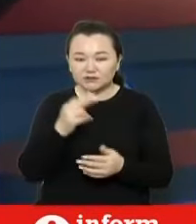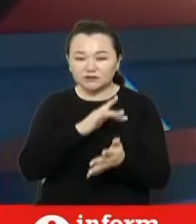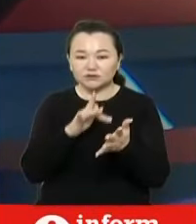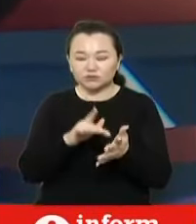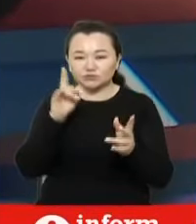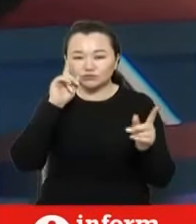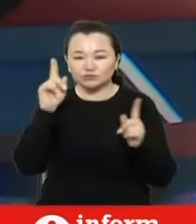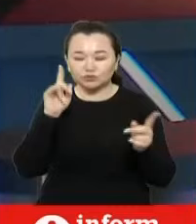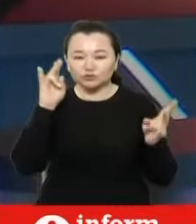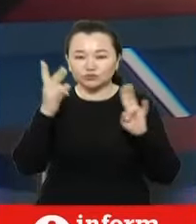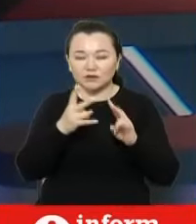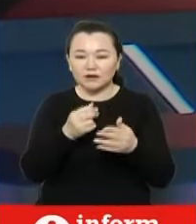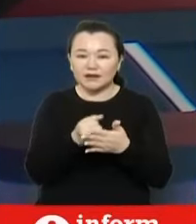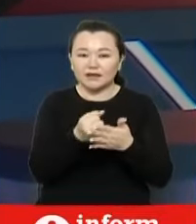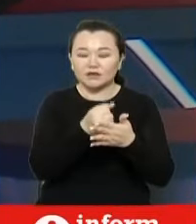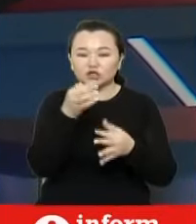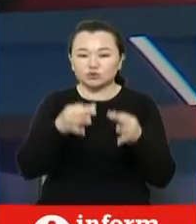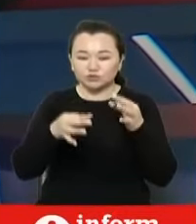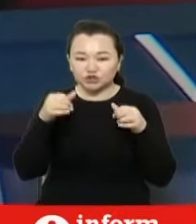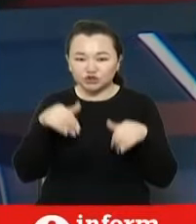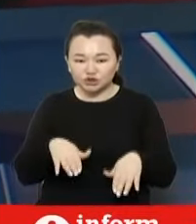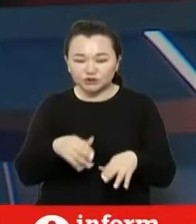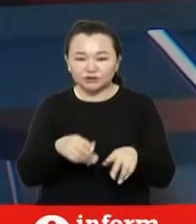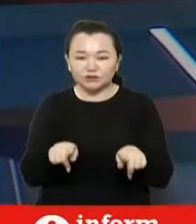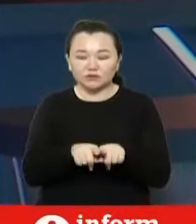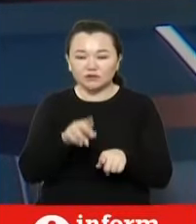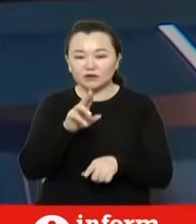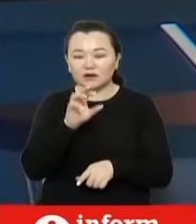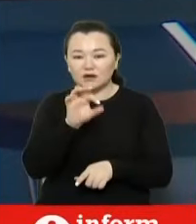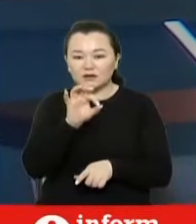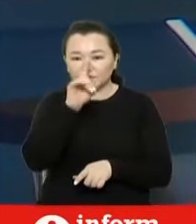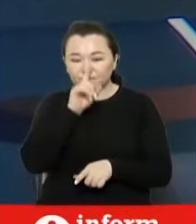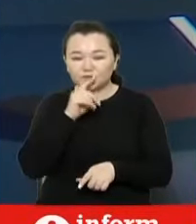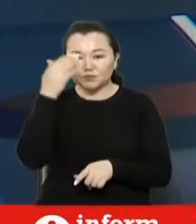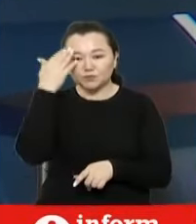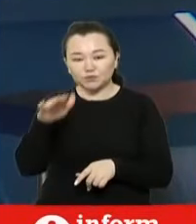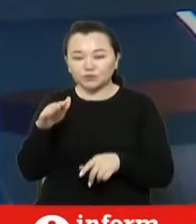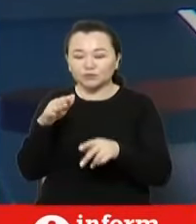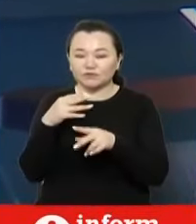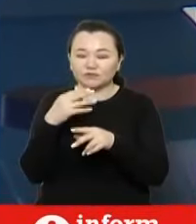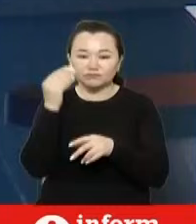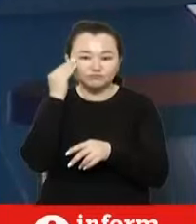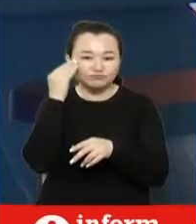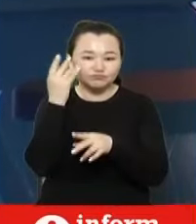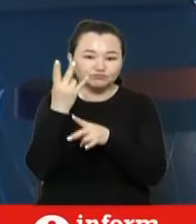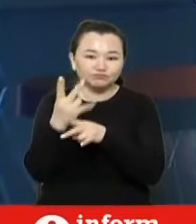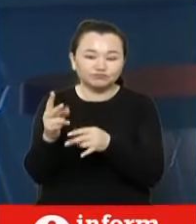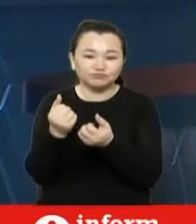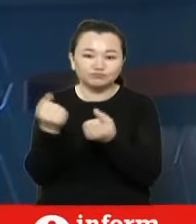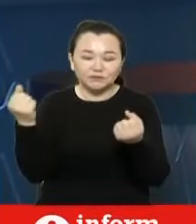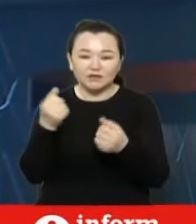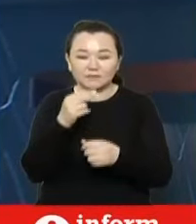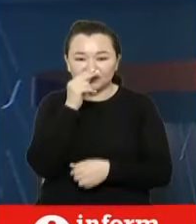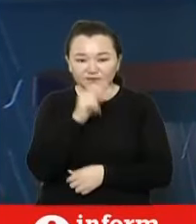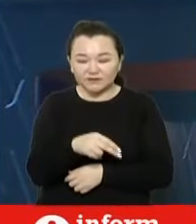іске қатысты апелляциялық соттың шешімі шықты. Осайша қазан айында бөтеннің мүлкін қасақана жойды деген айыппен кінәлі деп